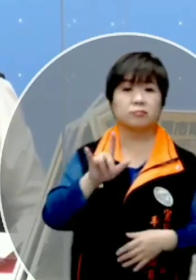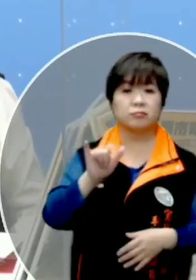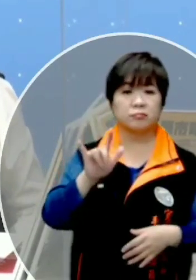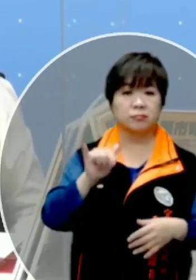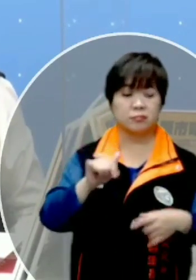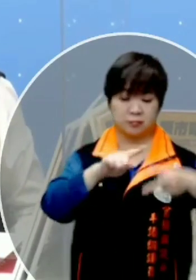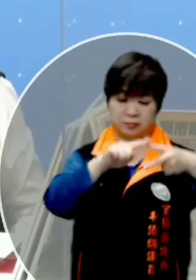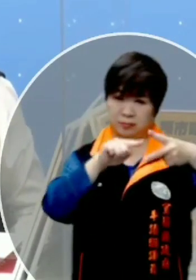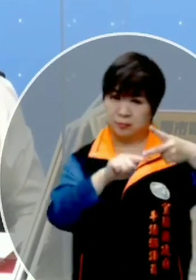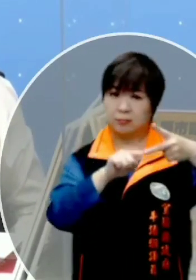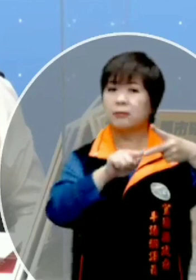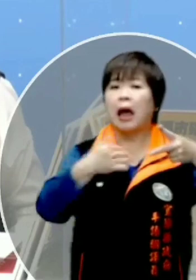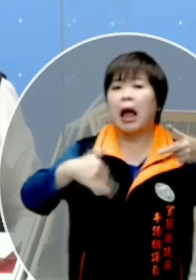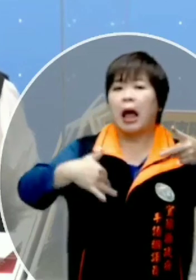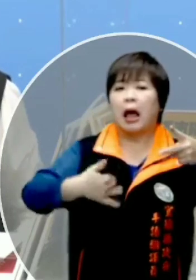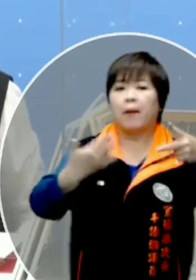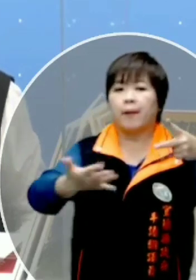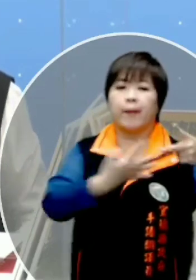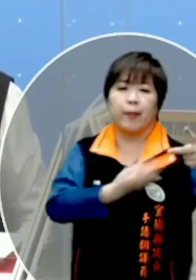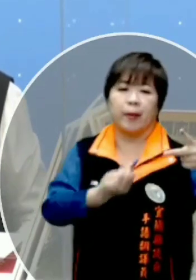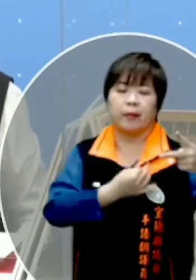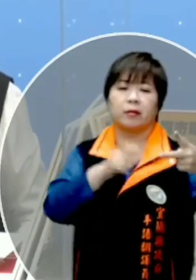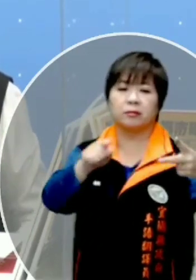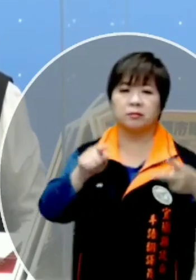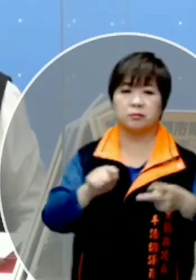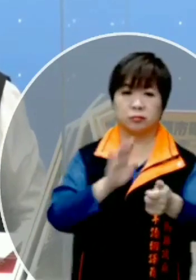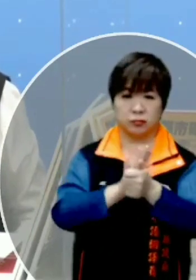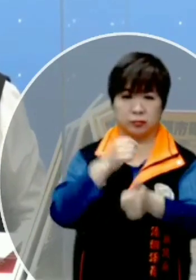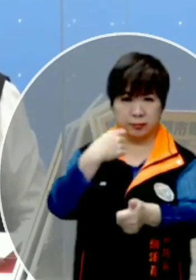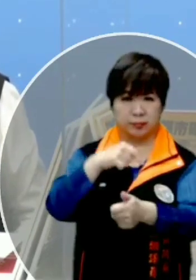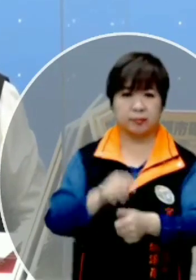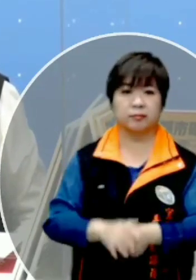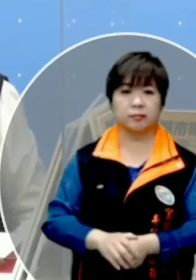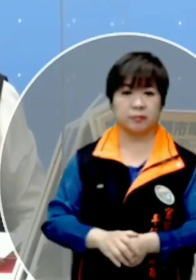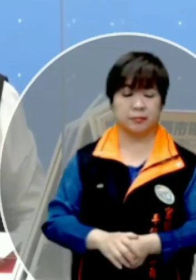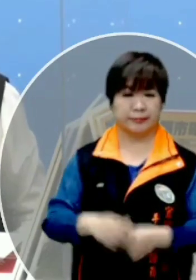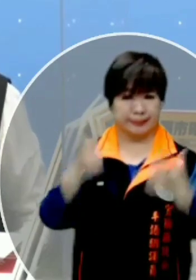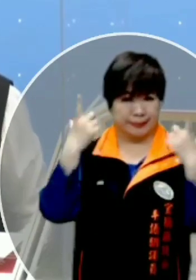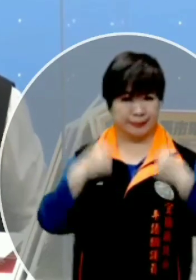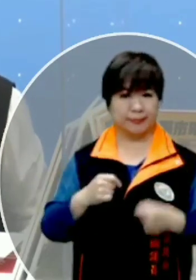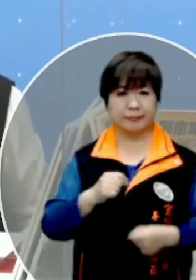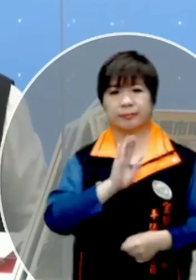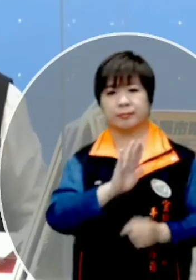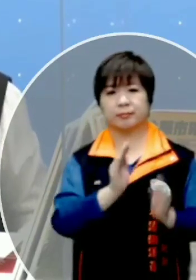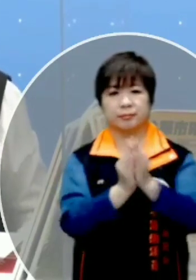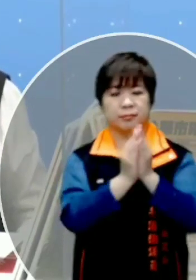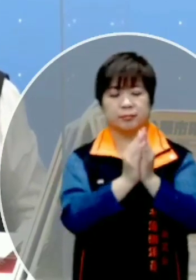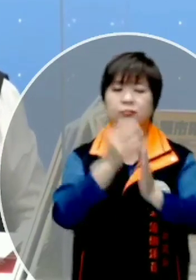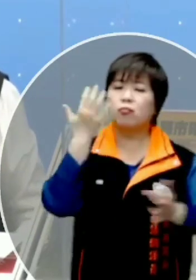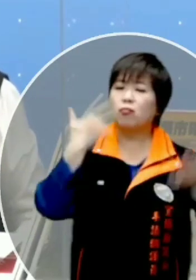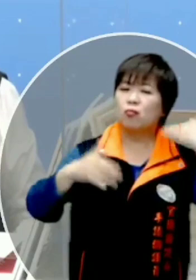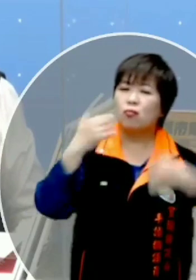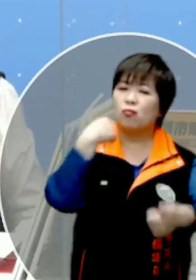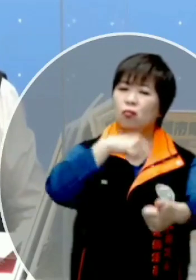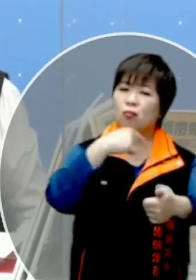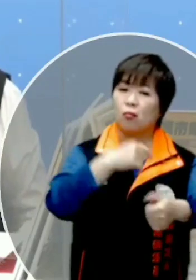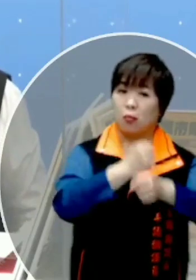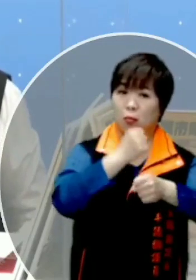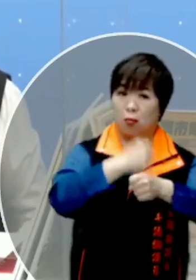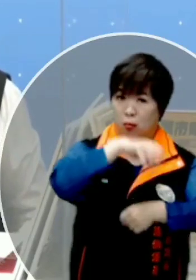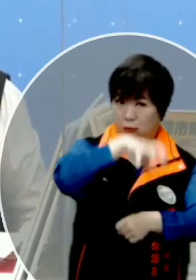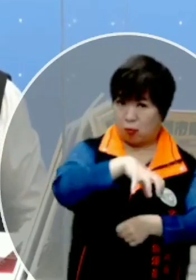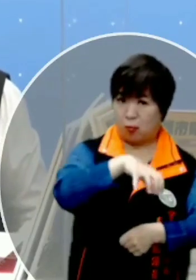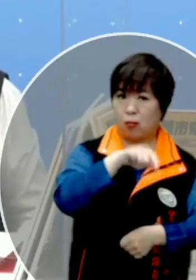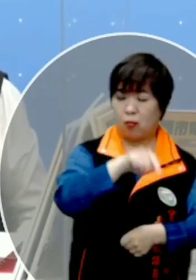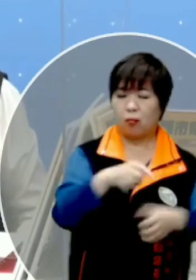有立案号的老师呢，以及一位助教，都是在桃园有开设一个舞蹈训练班，平常都有在一起上班的。